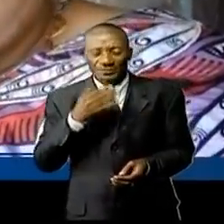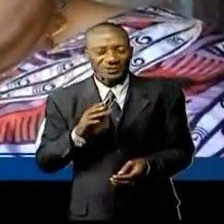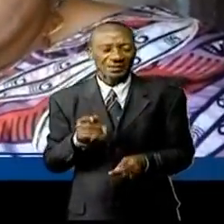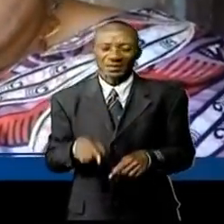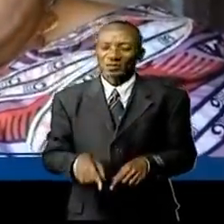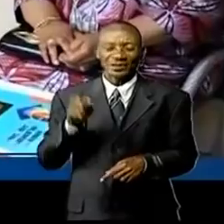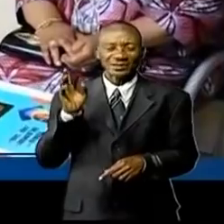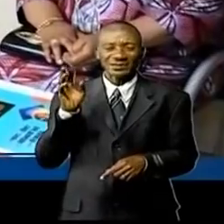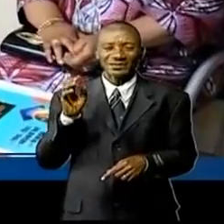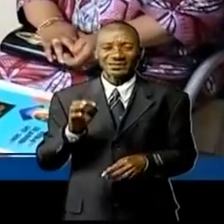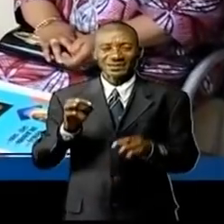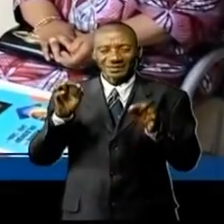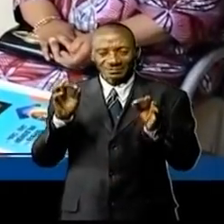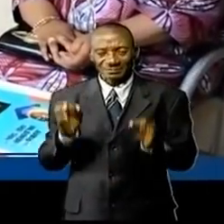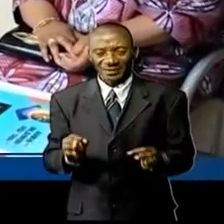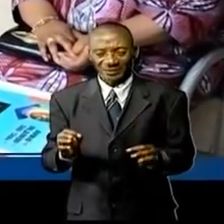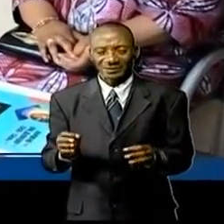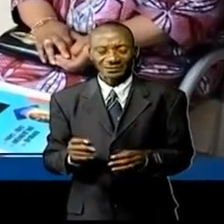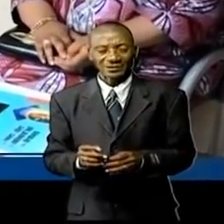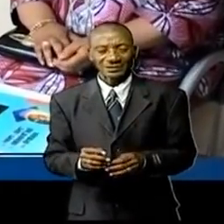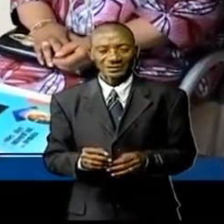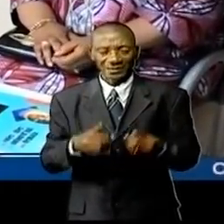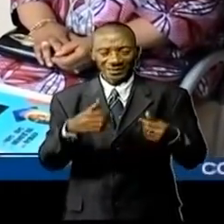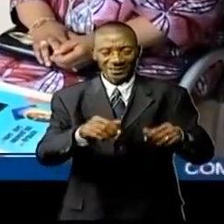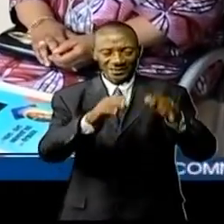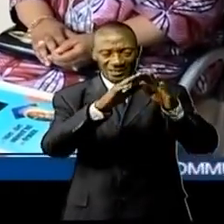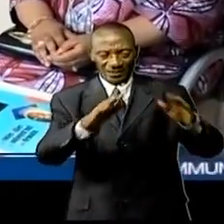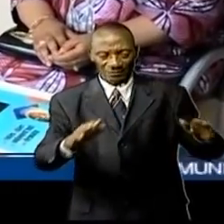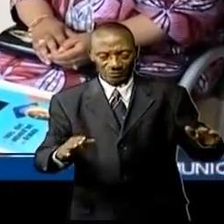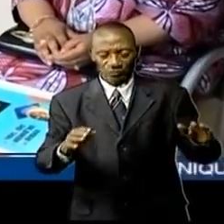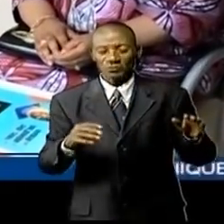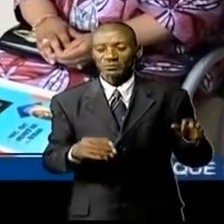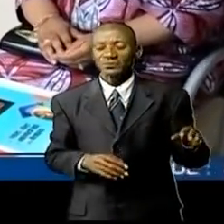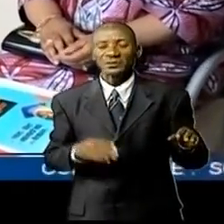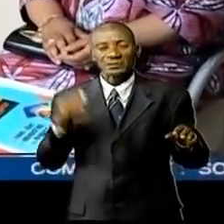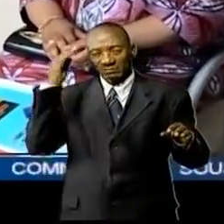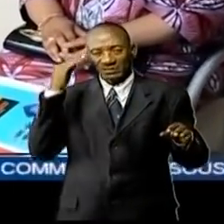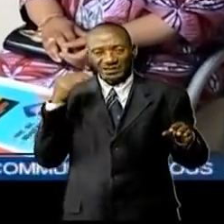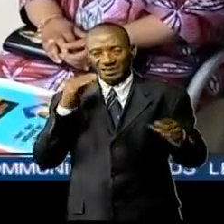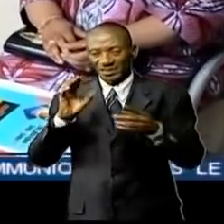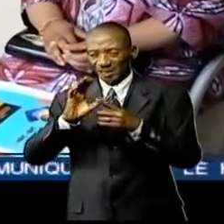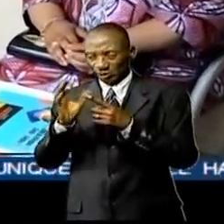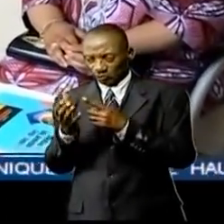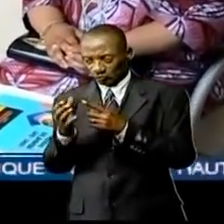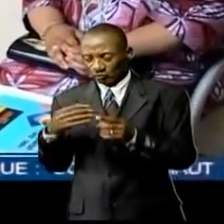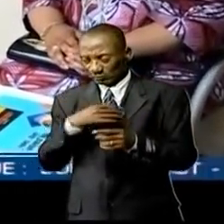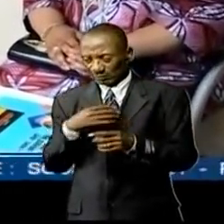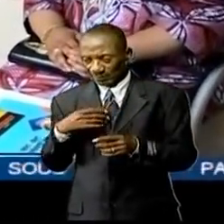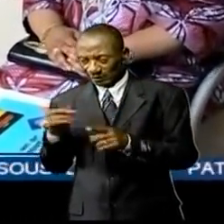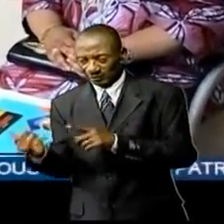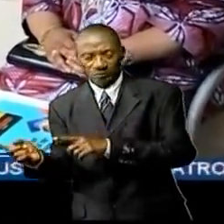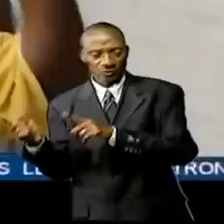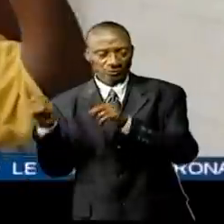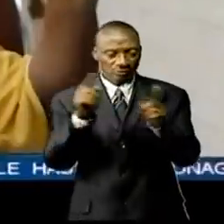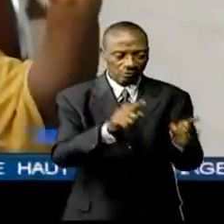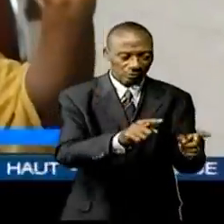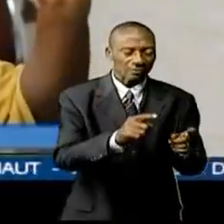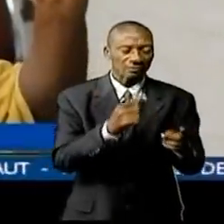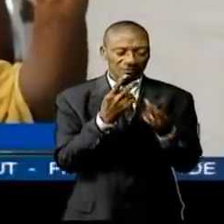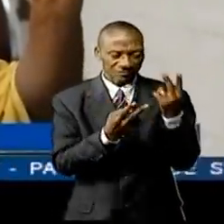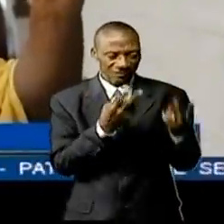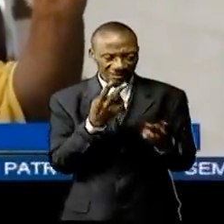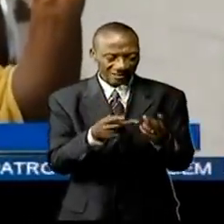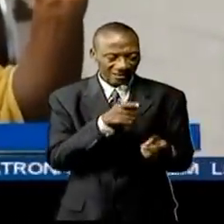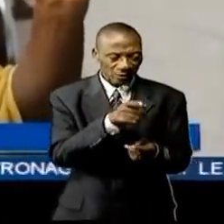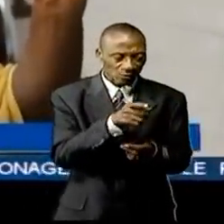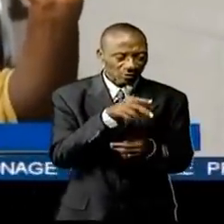la visite chez lui à la maison de la ministre de la Culture, Catherine Katungu-Furaha, afin de tabler sur le mandat